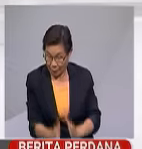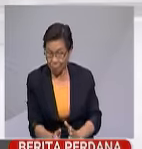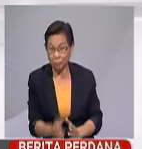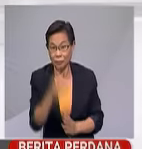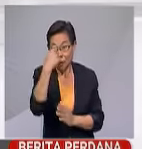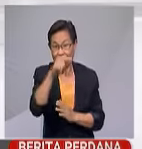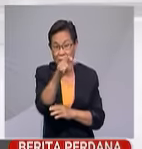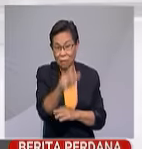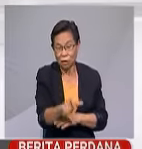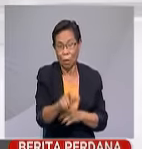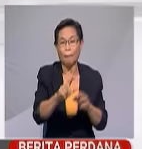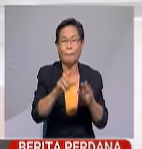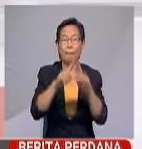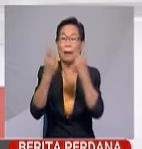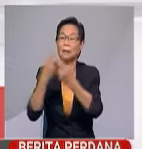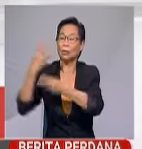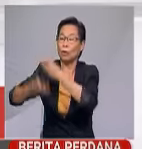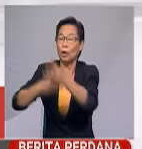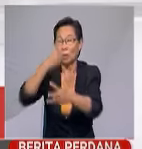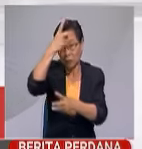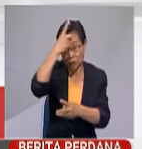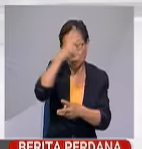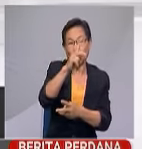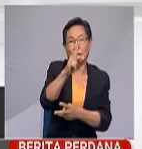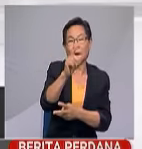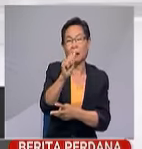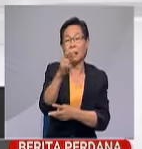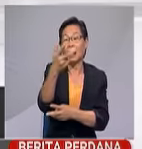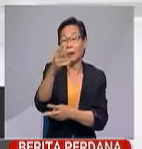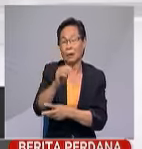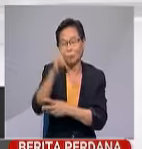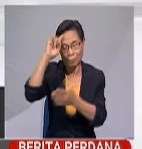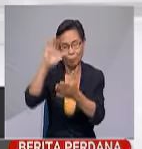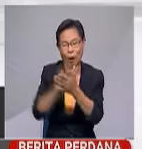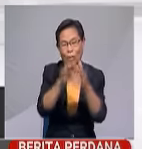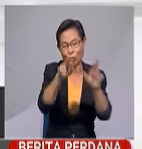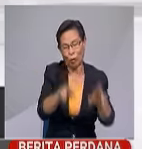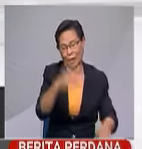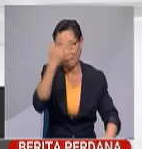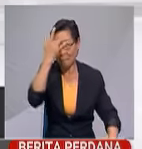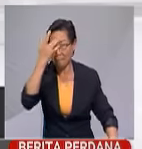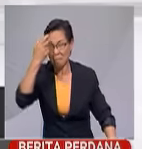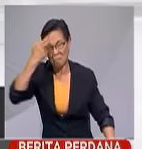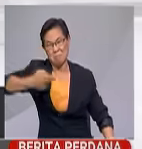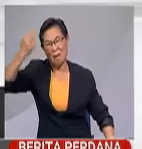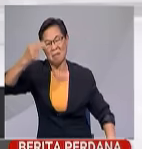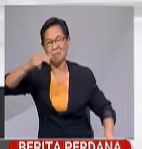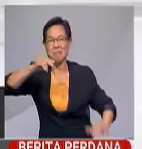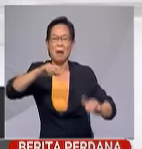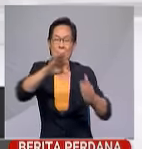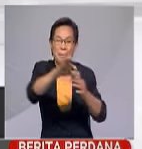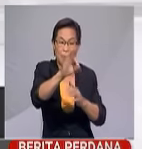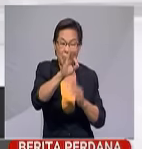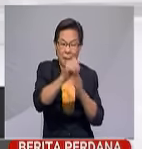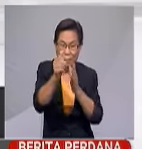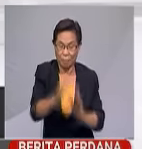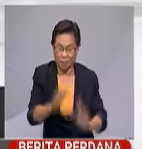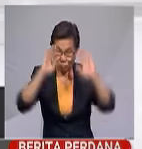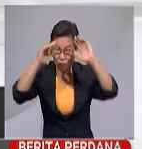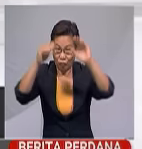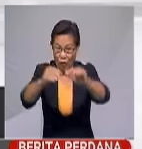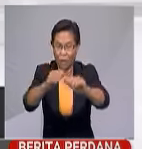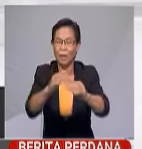Bagi calon Parti Warisan Datuk Karim Bujang, beliau yakin rakyat bijak untuk menilai ciri seorang pemimpin yang